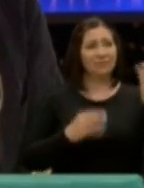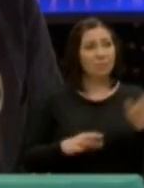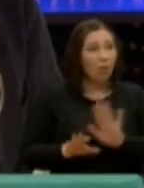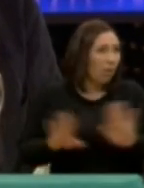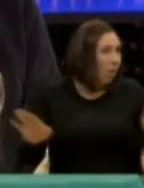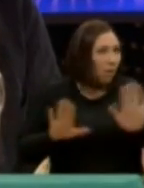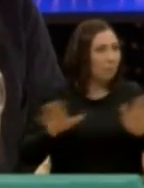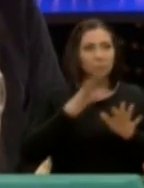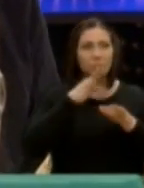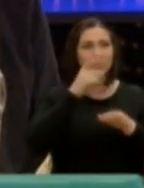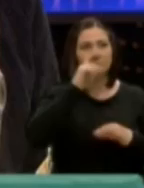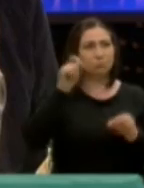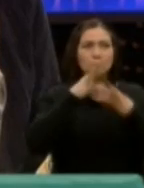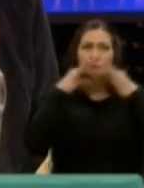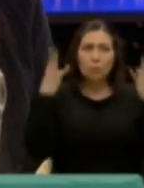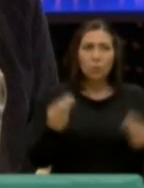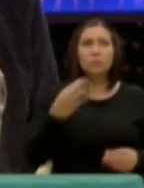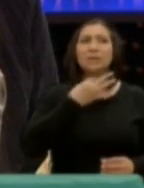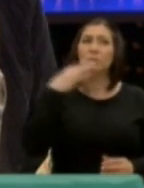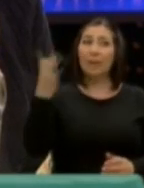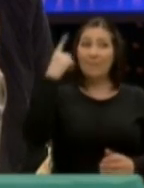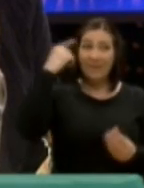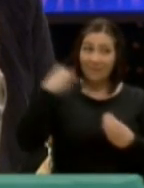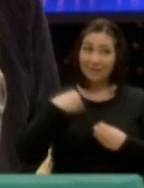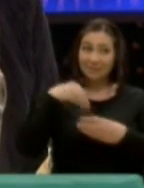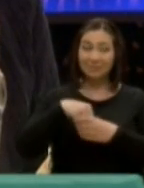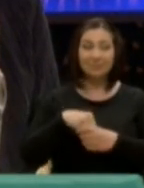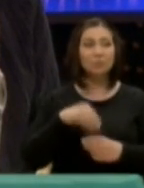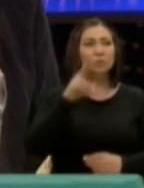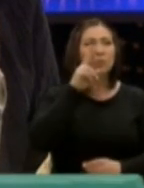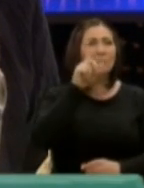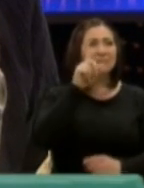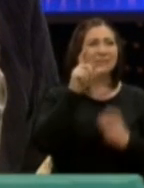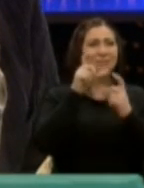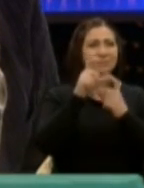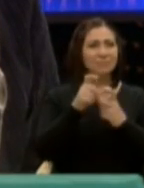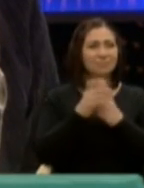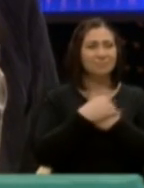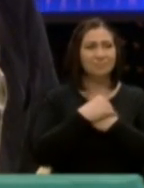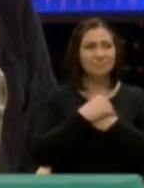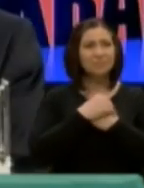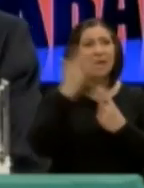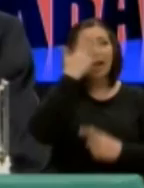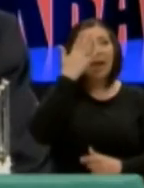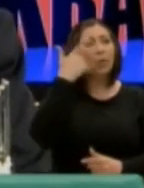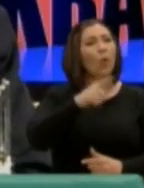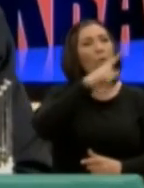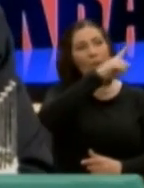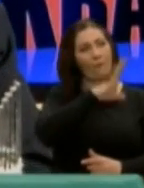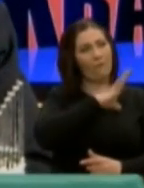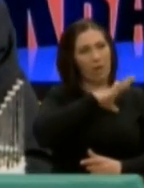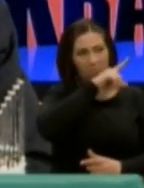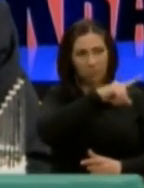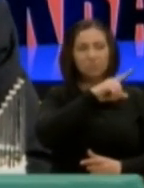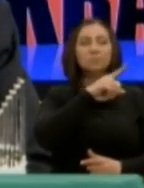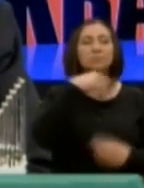hayır çok mutlu olduk. Ben... Teşekkür ediyoruz bilgilendirdiğiniz için de. Sağ olun. Son bir şey daha söyleyeyim. Karaköy'de var. Karaköy'de var.